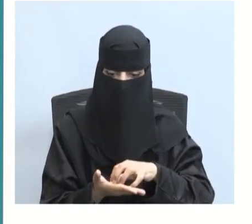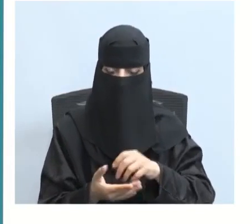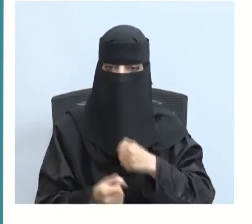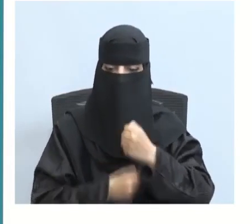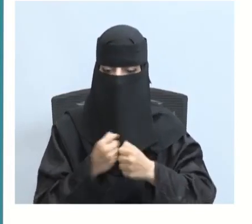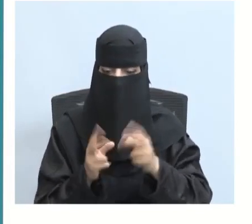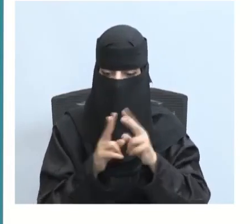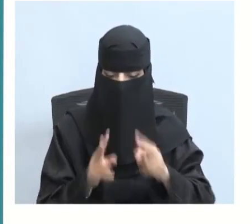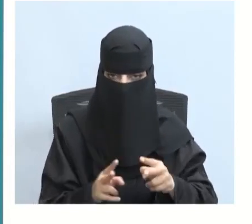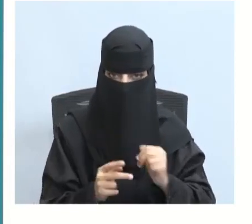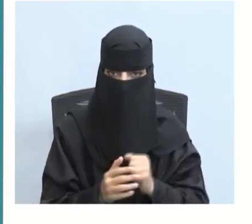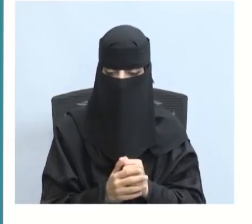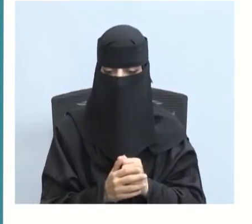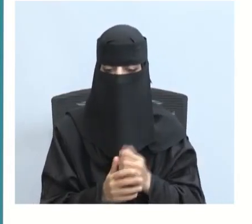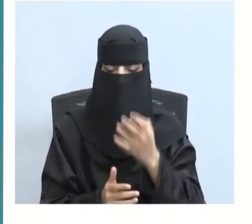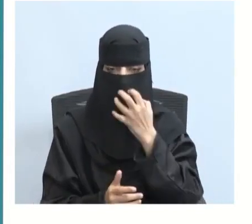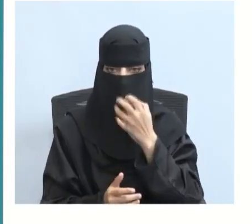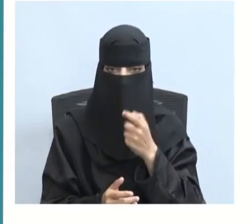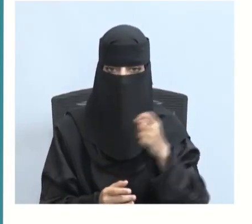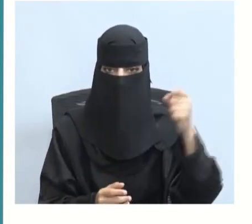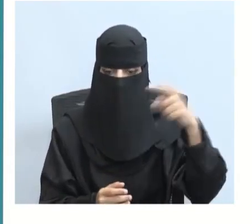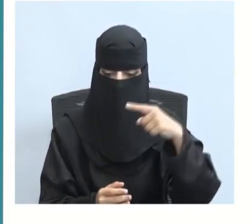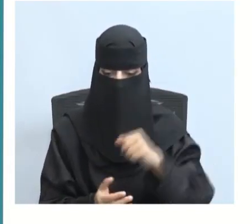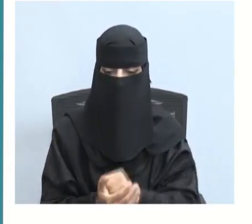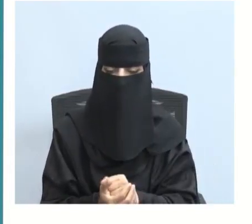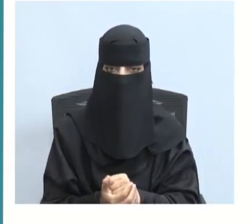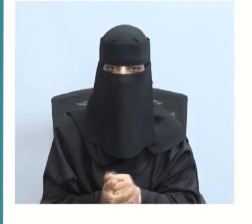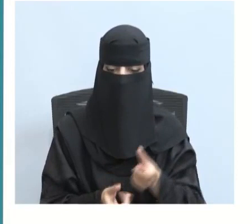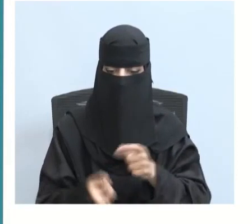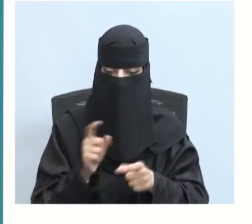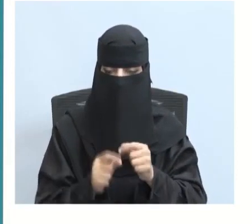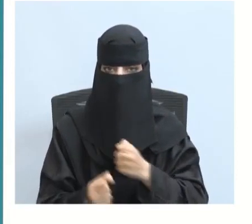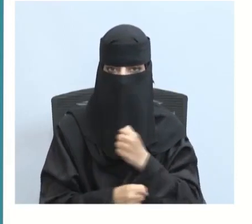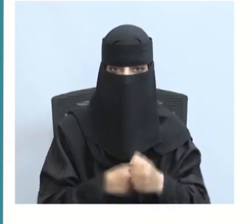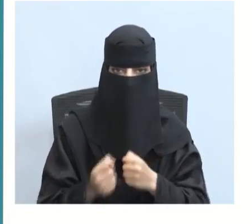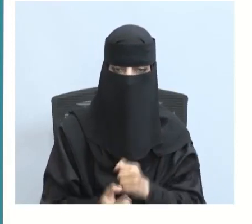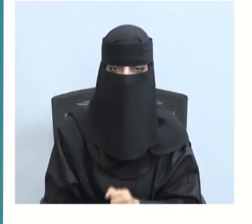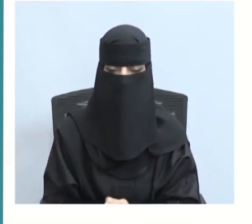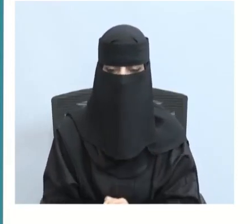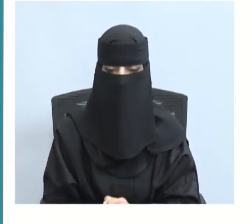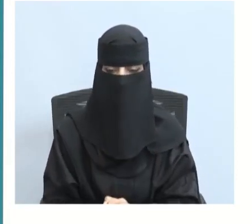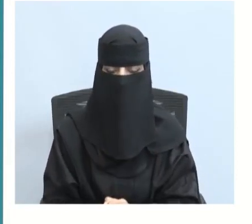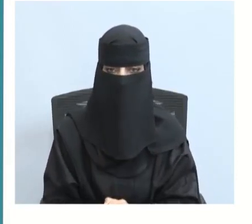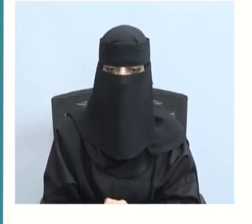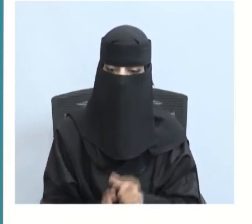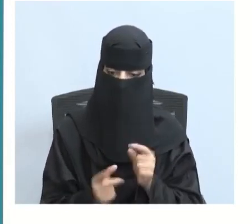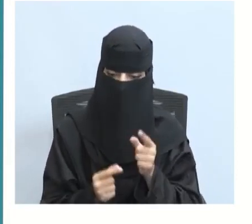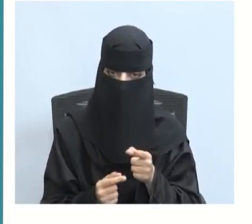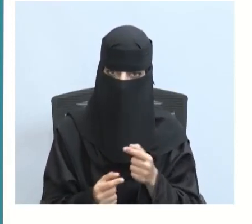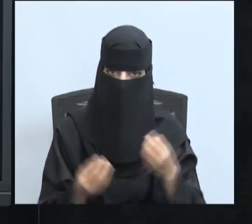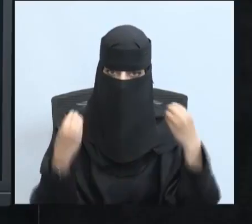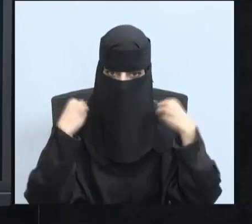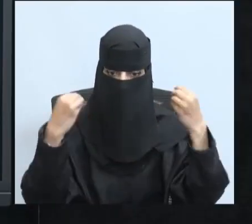حركيه كهربائيه حراريه اشعاعيه ام كيميائيه حركيه ممتاز في